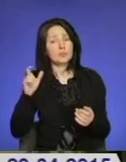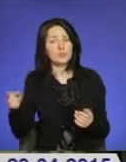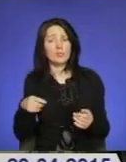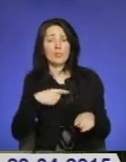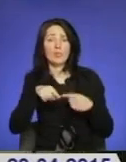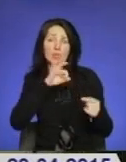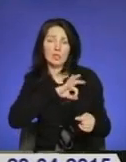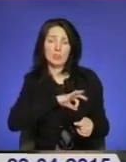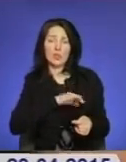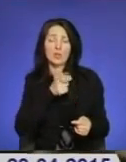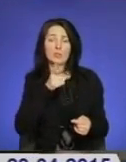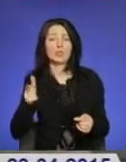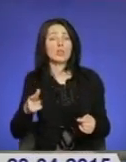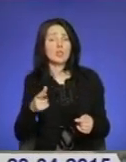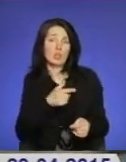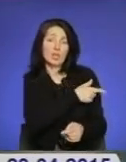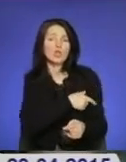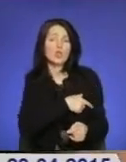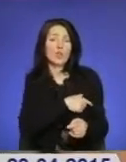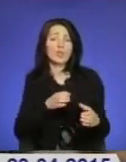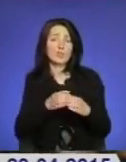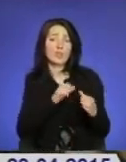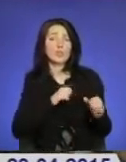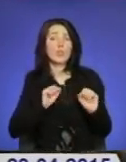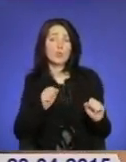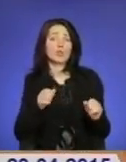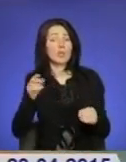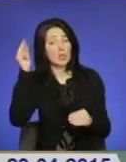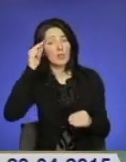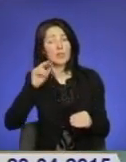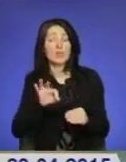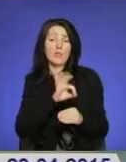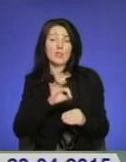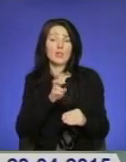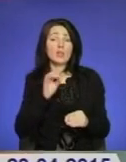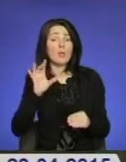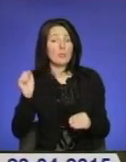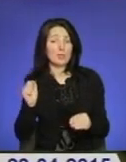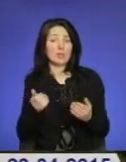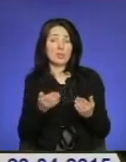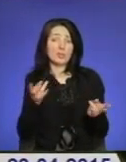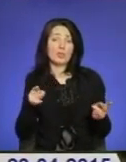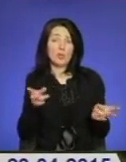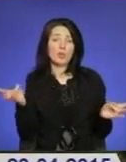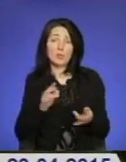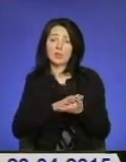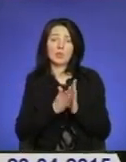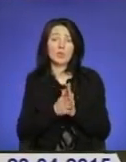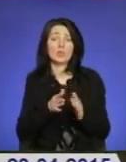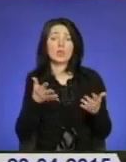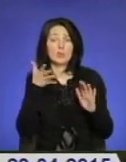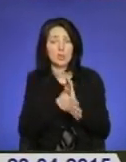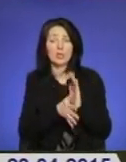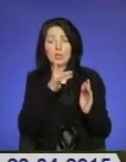штабі самооборони навчився вишивати бісером. Якщо того вимагає ситуація, витрачати час надаремно – гріх. А розділяти роботу на жіночу